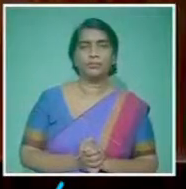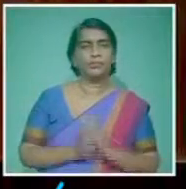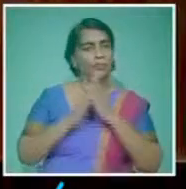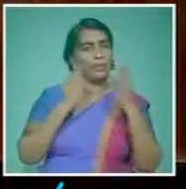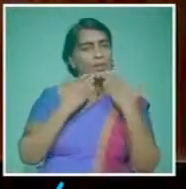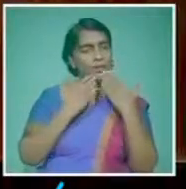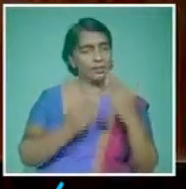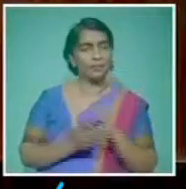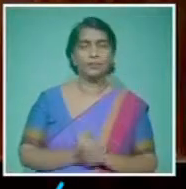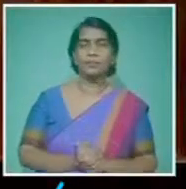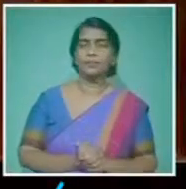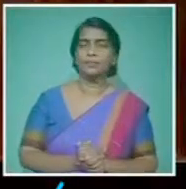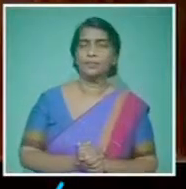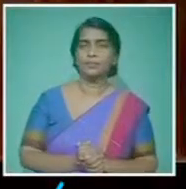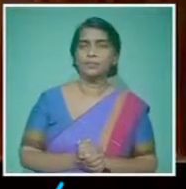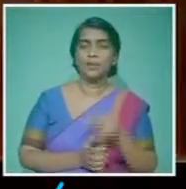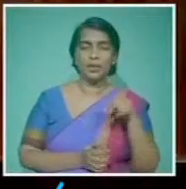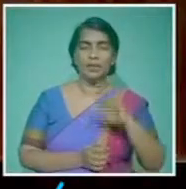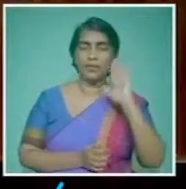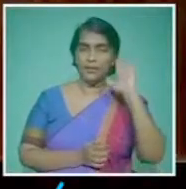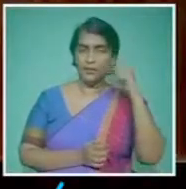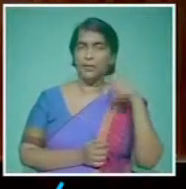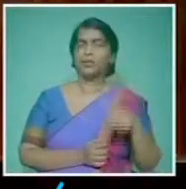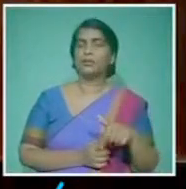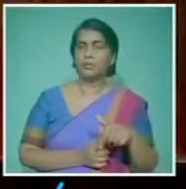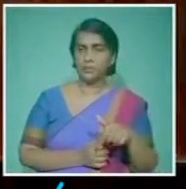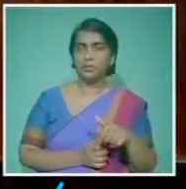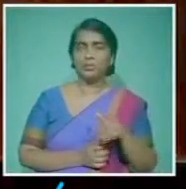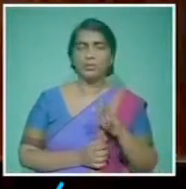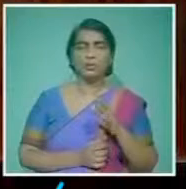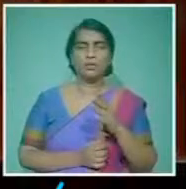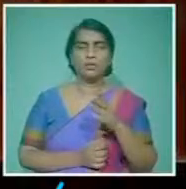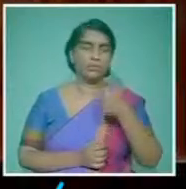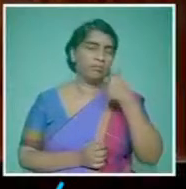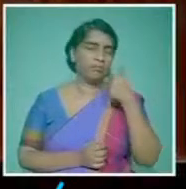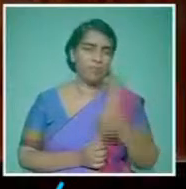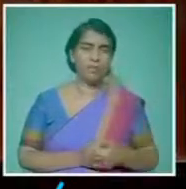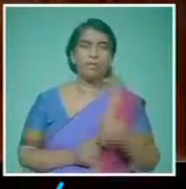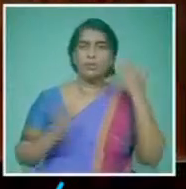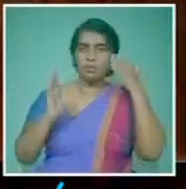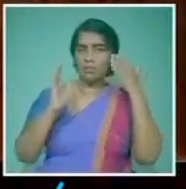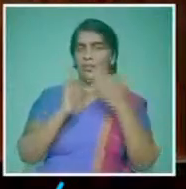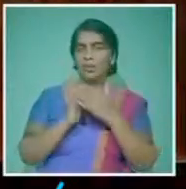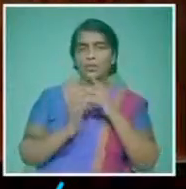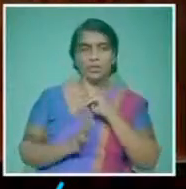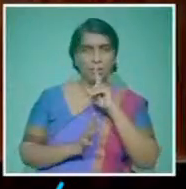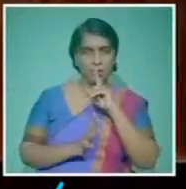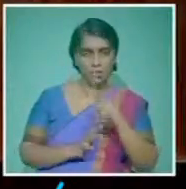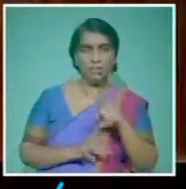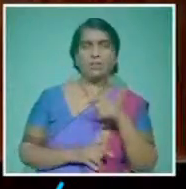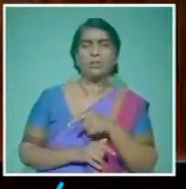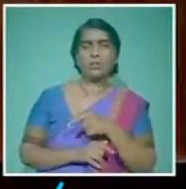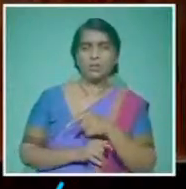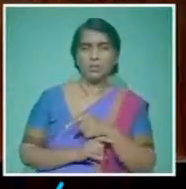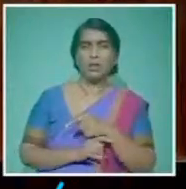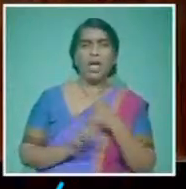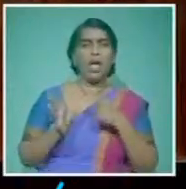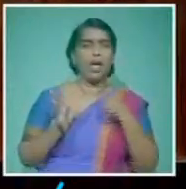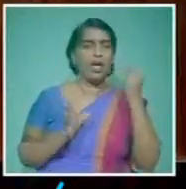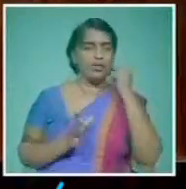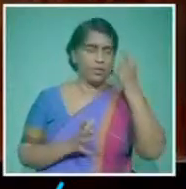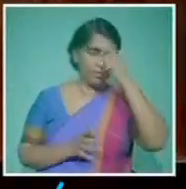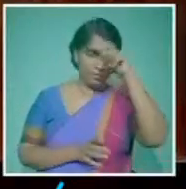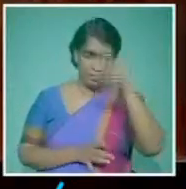Bomisuti, other Visheshem, Mangitani Tama, Kaloni, Kaloji, Yojanava, Ginalatin, may appear Androkumara, the